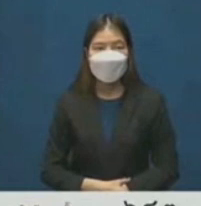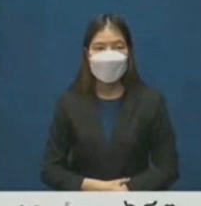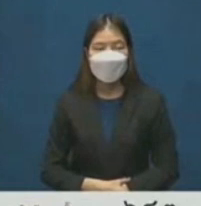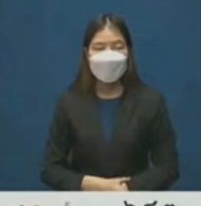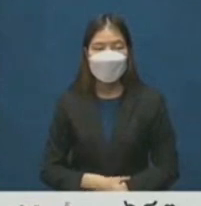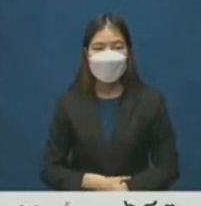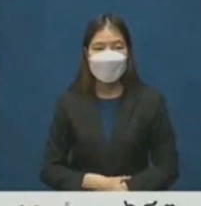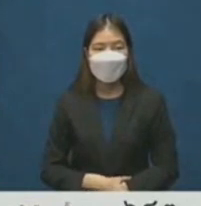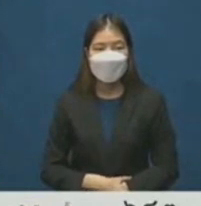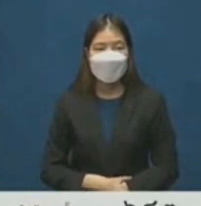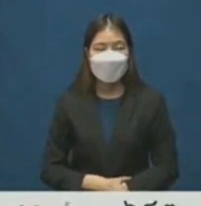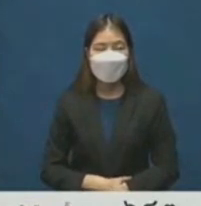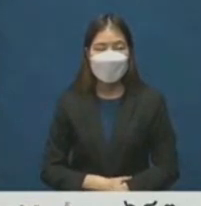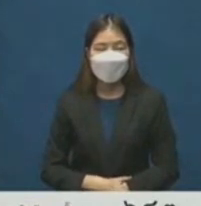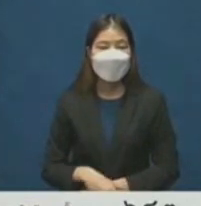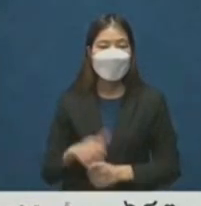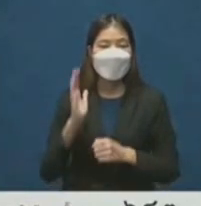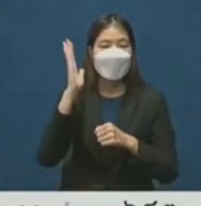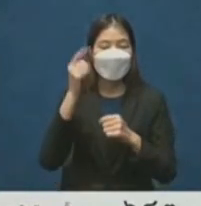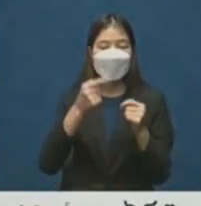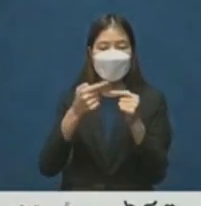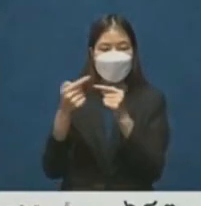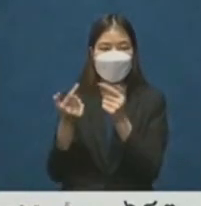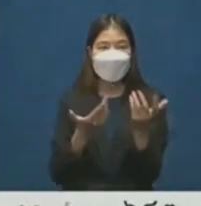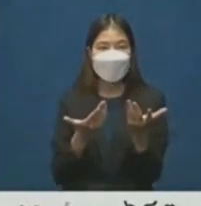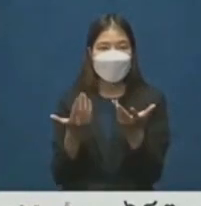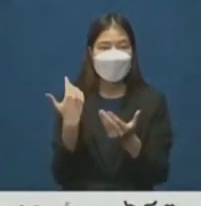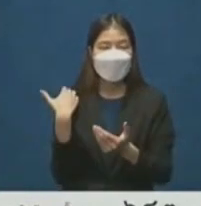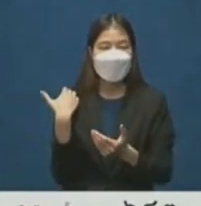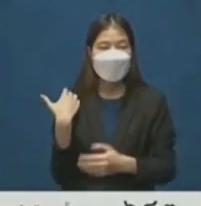พักกินไม่พร้อมก็สาธิตได้เลยนะครับสาธิต